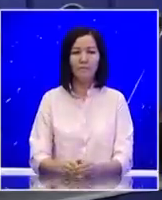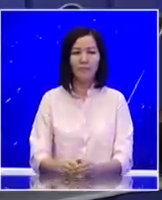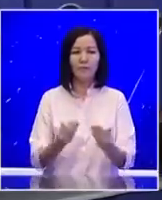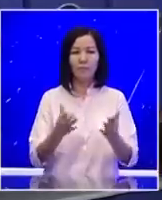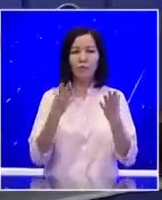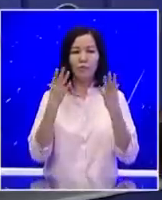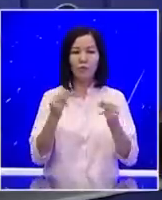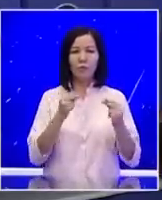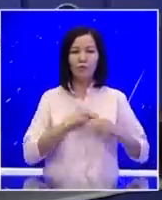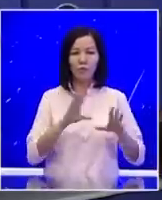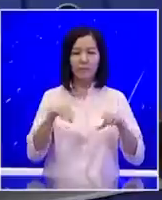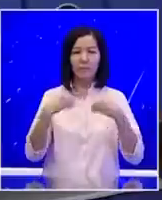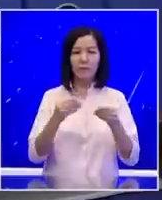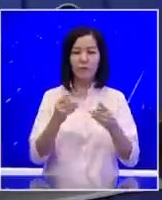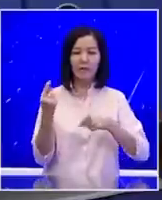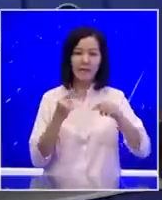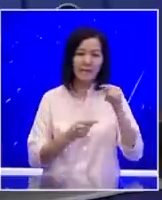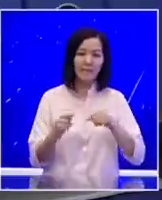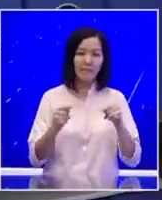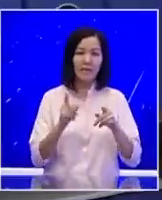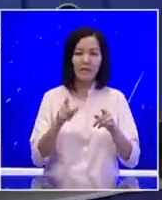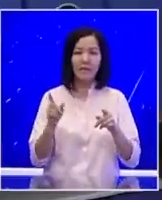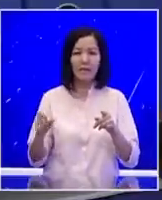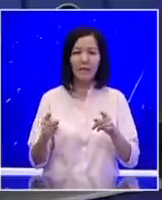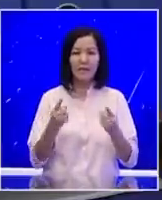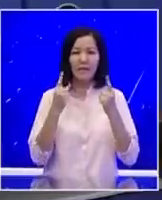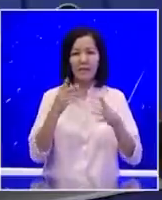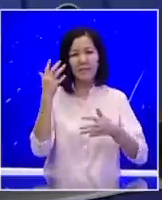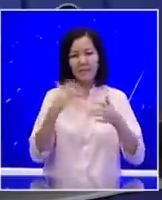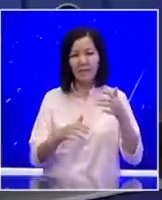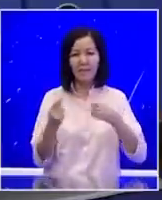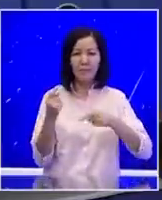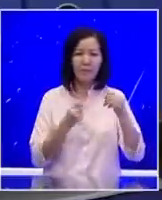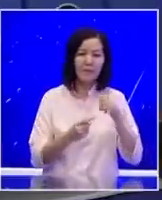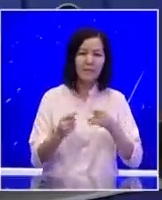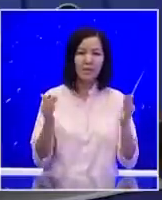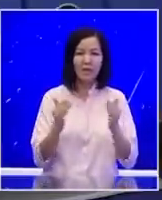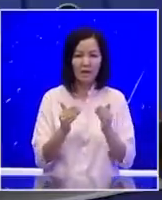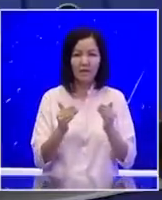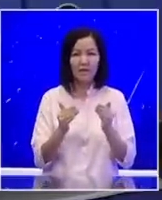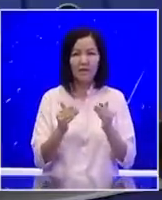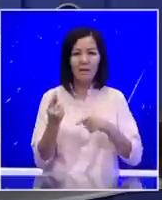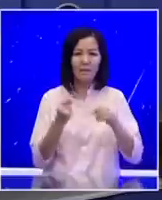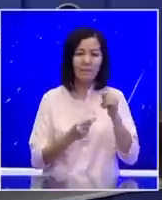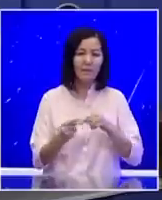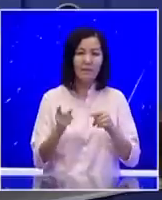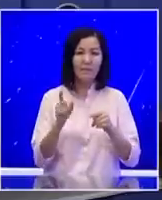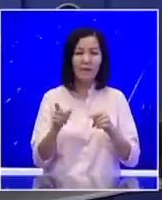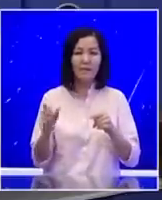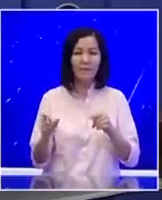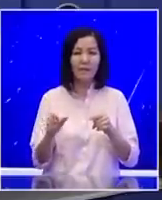Бүгінгі жұмыс берушілер, жеке кәсіпкерлер, жаңағы ішінде ірі орта, шағын кәсіпкерлер